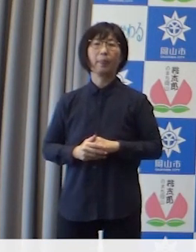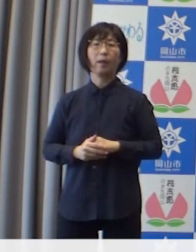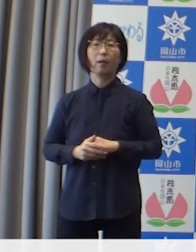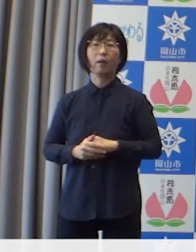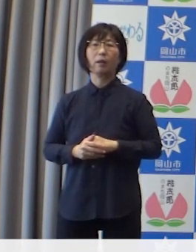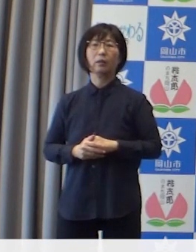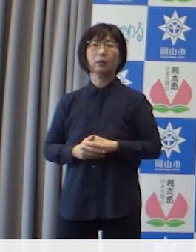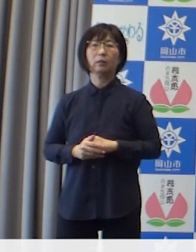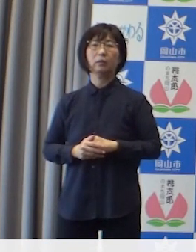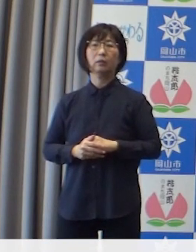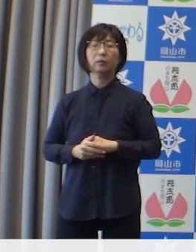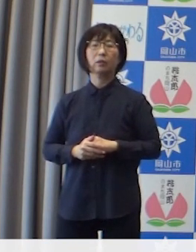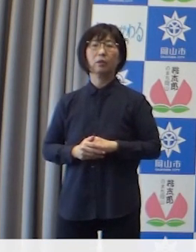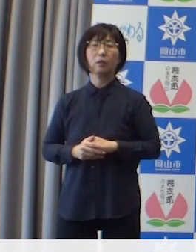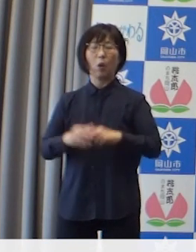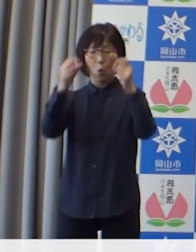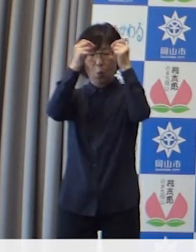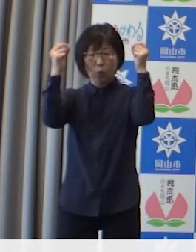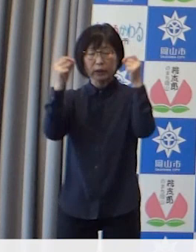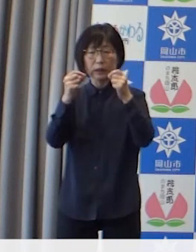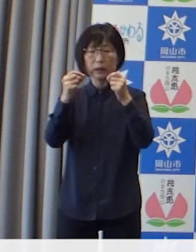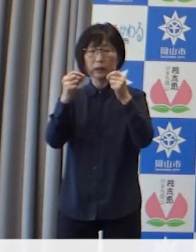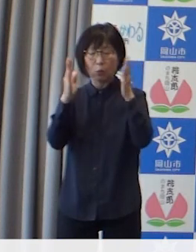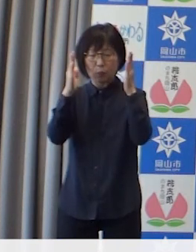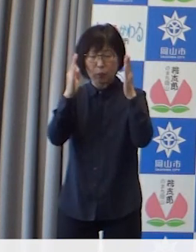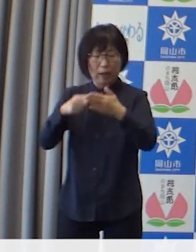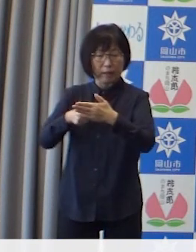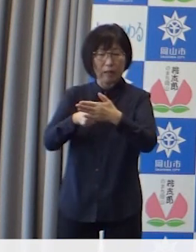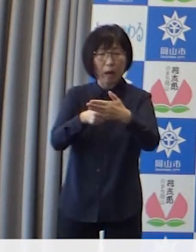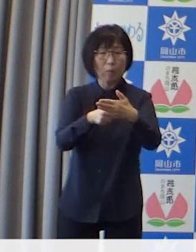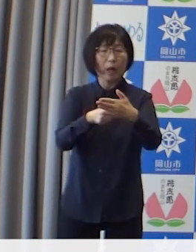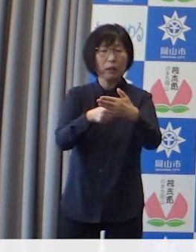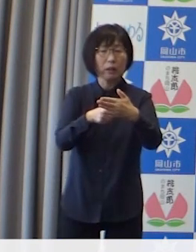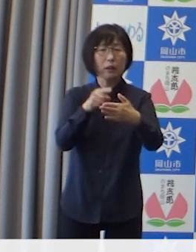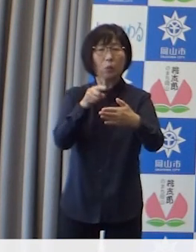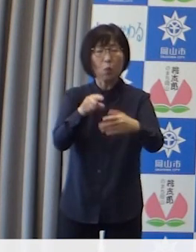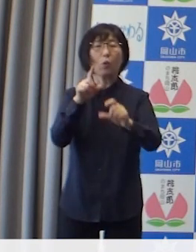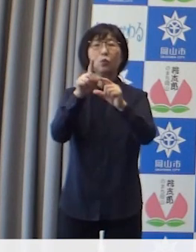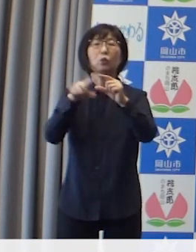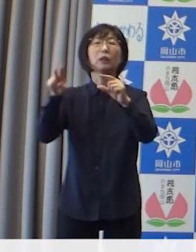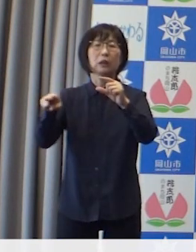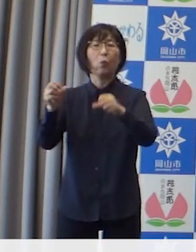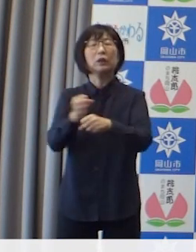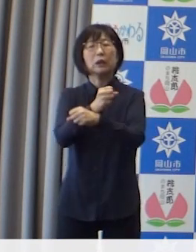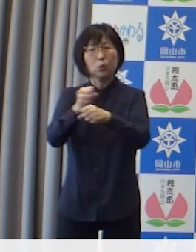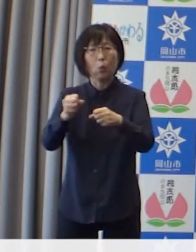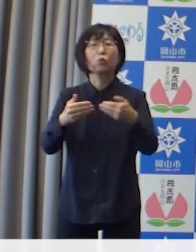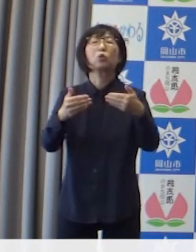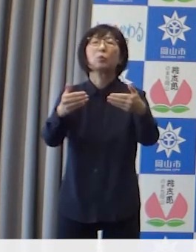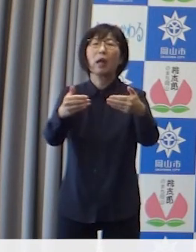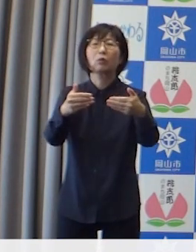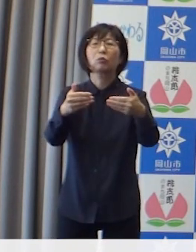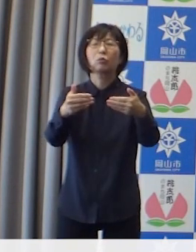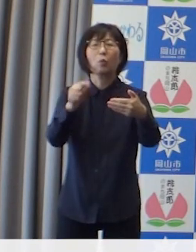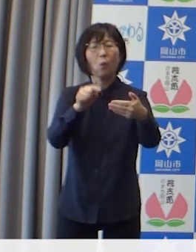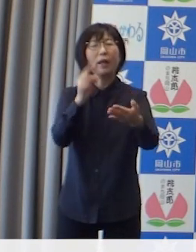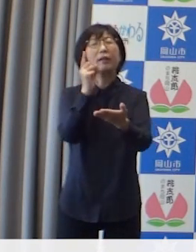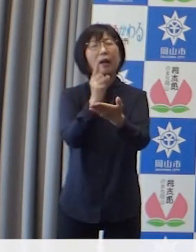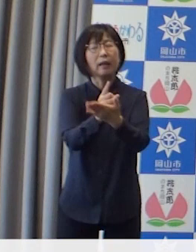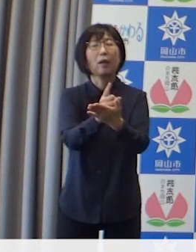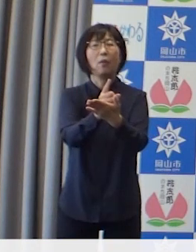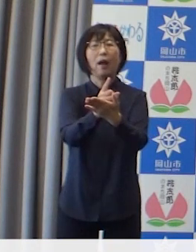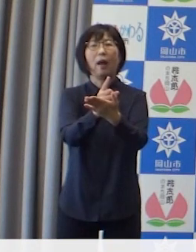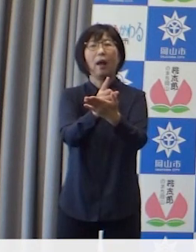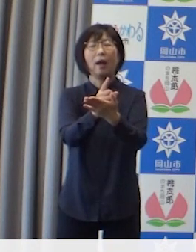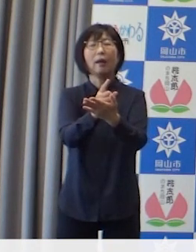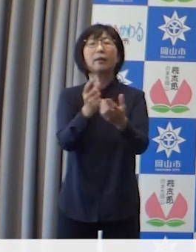まあ、なんて言いますか、個人の頑張りを促すことを中心に据えた事業展開だけではな